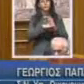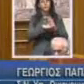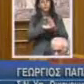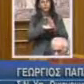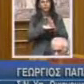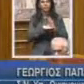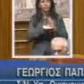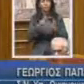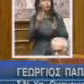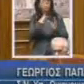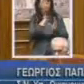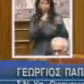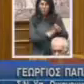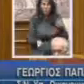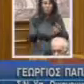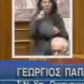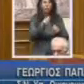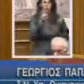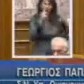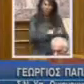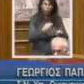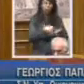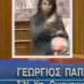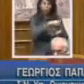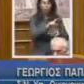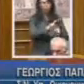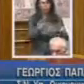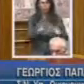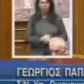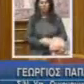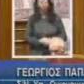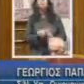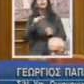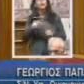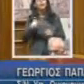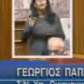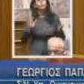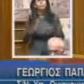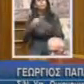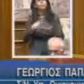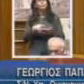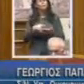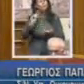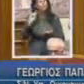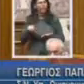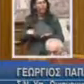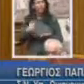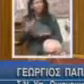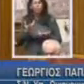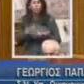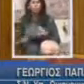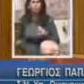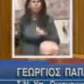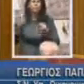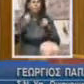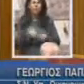δημιουργεί επιπλέον βάρη στους φορολογούμενους. Με αντιμετώπιση φοροδιαφυγής και φοροαποφυγής, ώστε να σταματήσει το μεγαλύτερο βάρος να